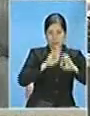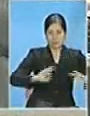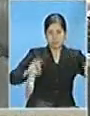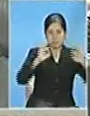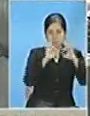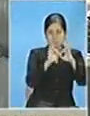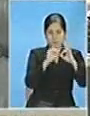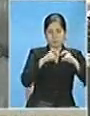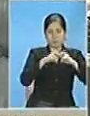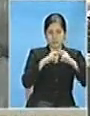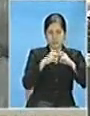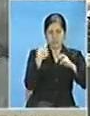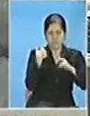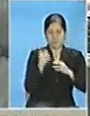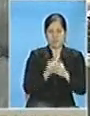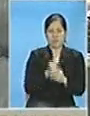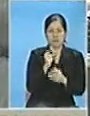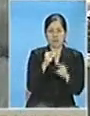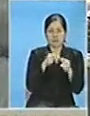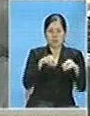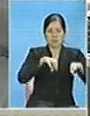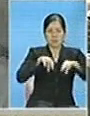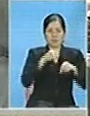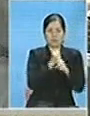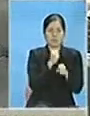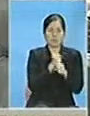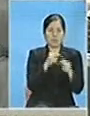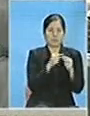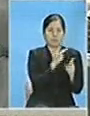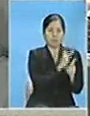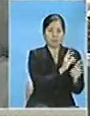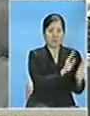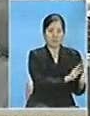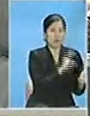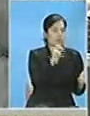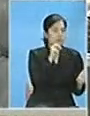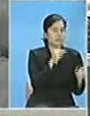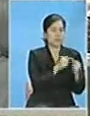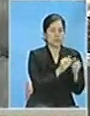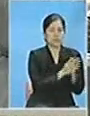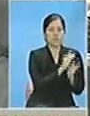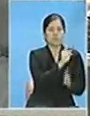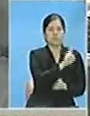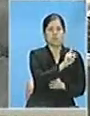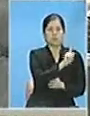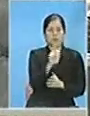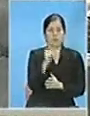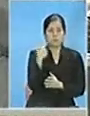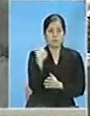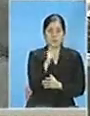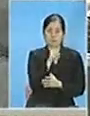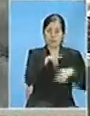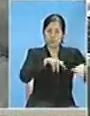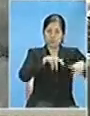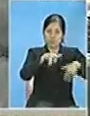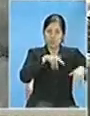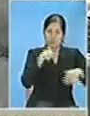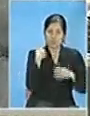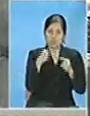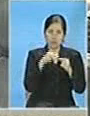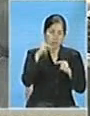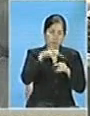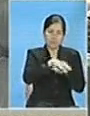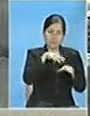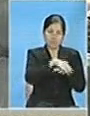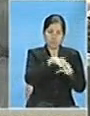นะครับเราทำพื้นที่แก้มลิง2ล้านไร่ท่านแนะนำผมถามว่าไปคุยกับชาวบ้านได้ยังเขายอมได้ยังเพราะปล่อยน้ำเข้าไปน้ำท่วมส